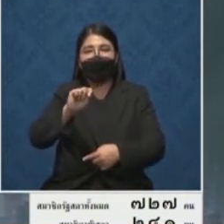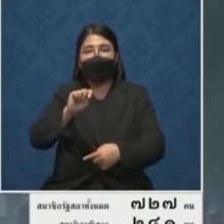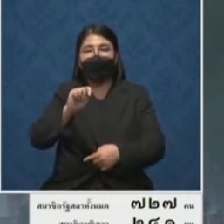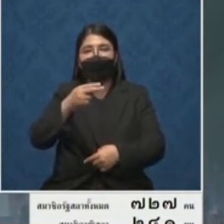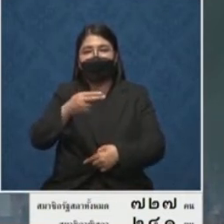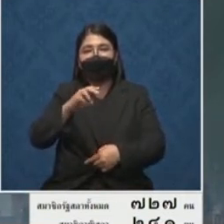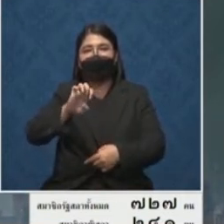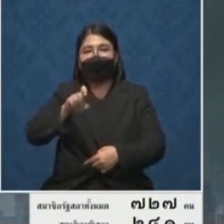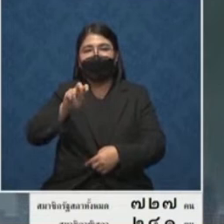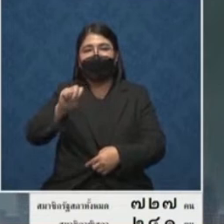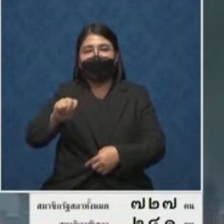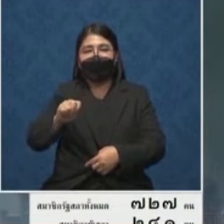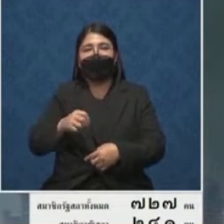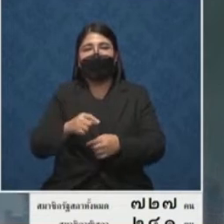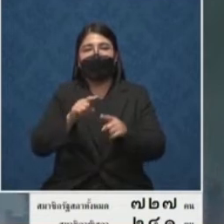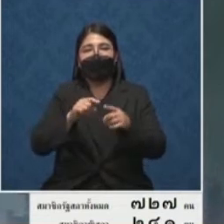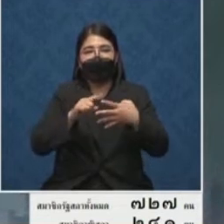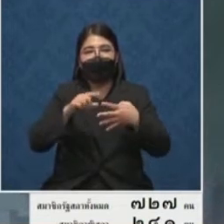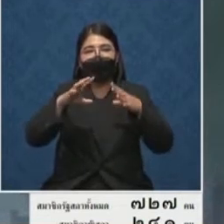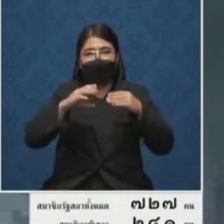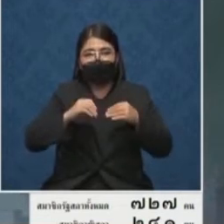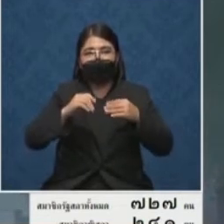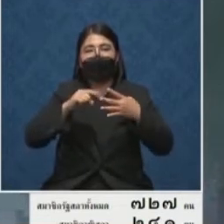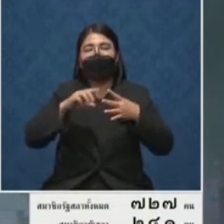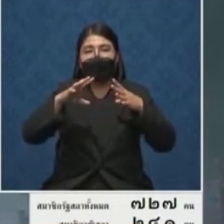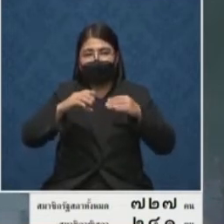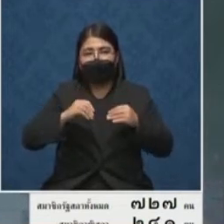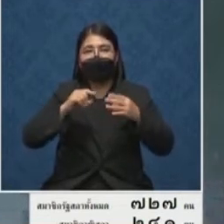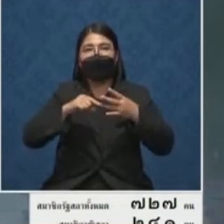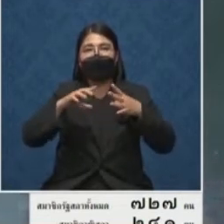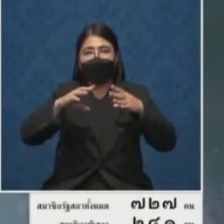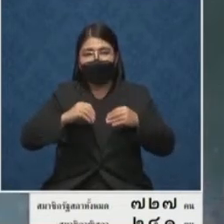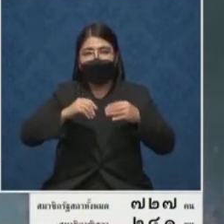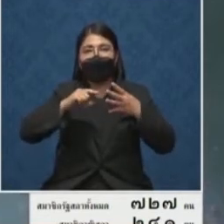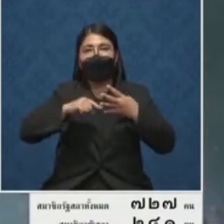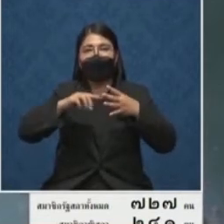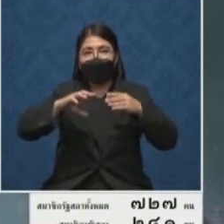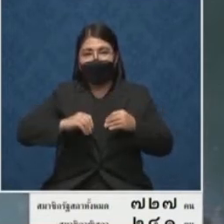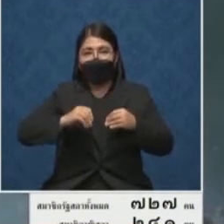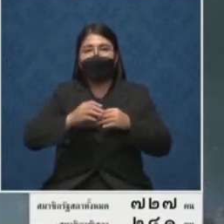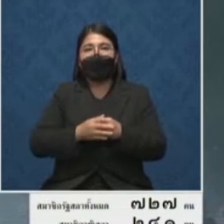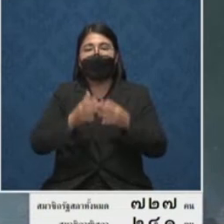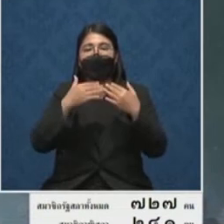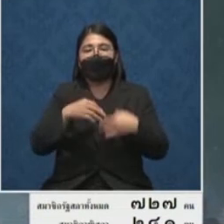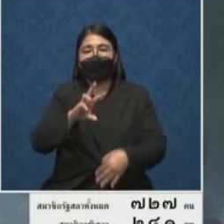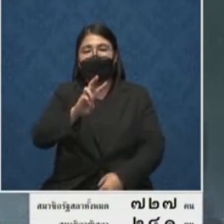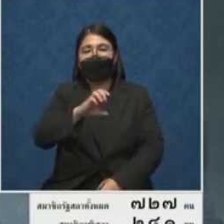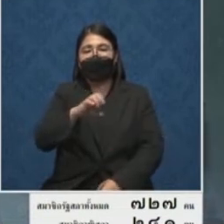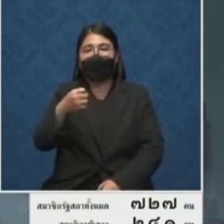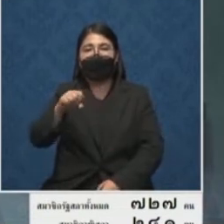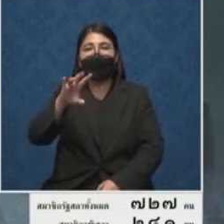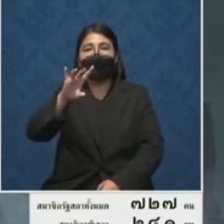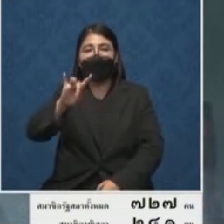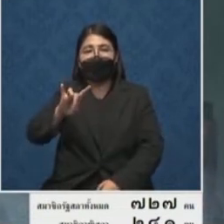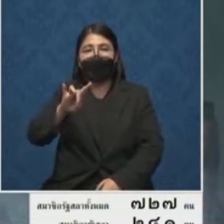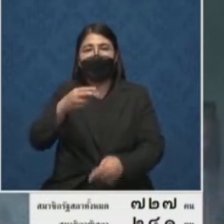รับหลักการ2รับหลักการ3รับหลักการและ4รับหลักการครับ